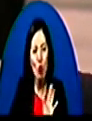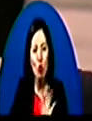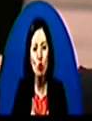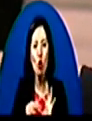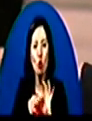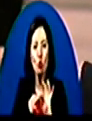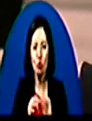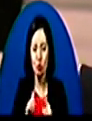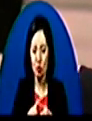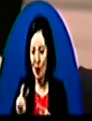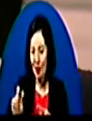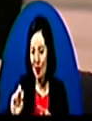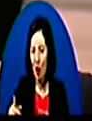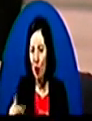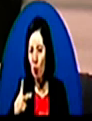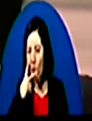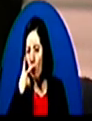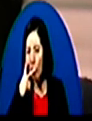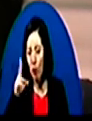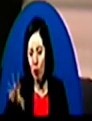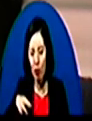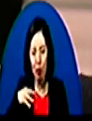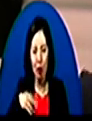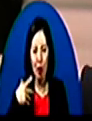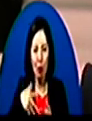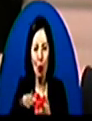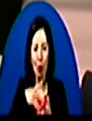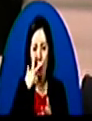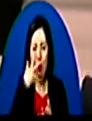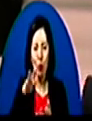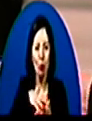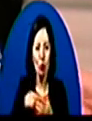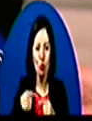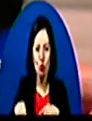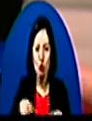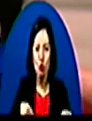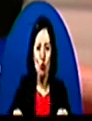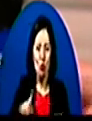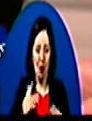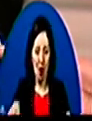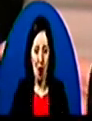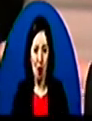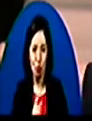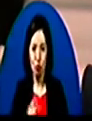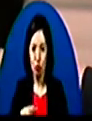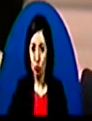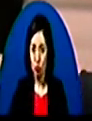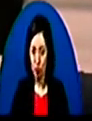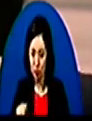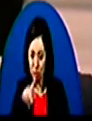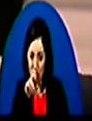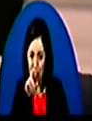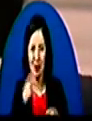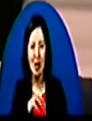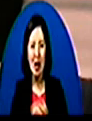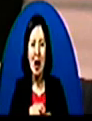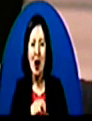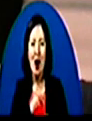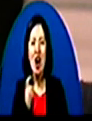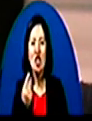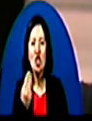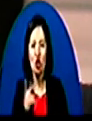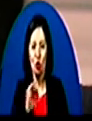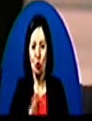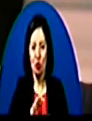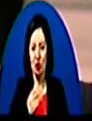энэ лагийн үнэртэй цэвэрлэх байгууламжийн одоо бохирдсан үнэртэй газарт оршин сууж байгаа иргэдийн дунд харшлын өвчин нэг дахин их